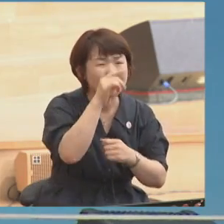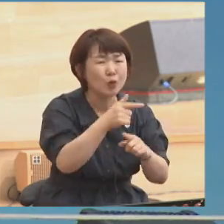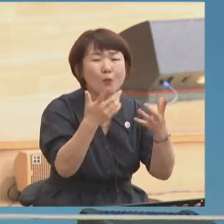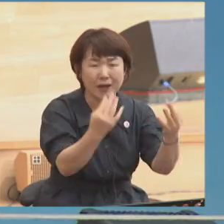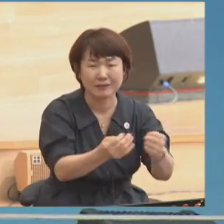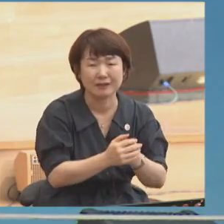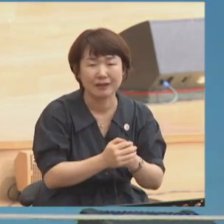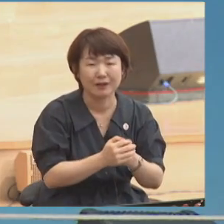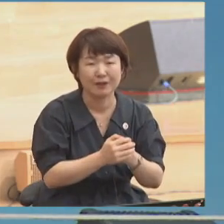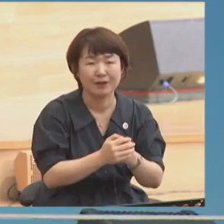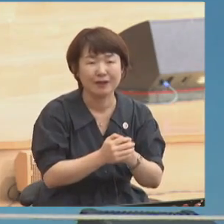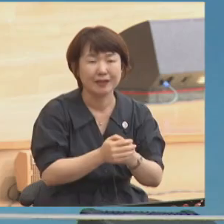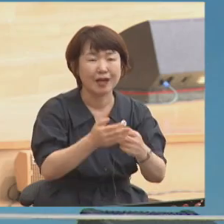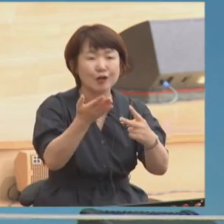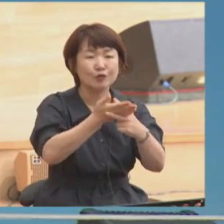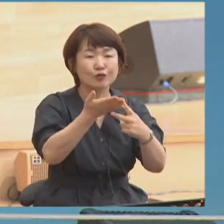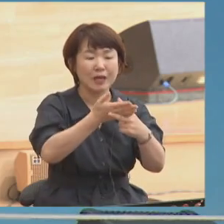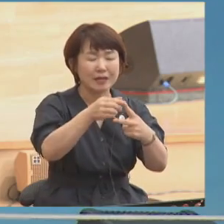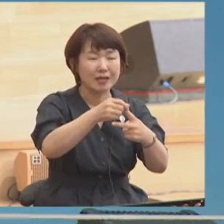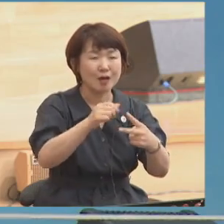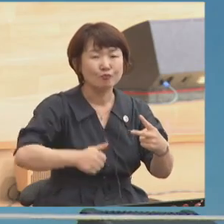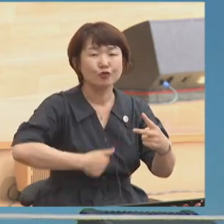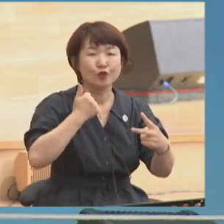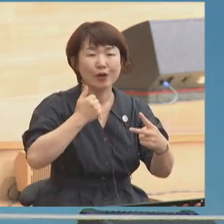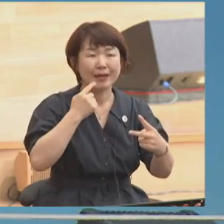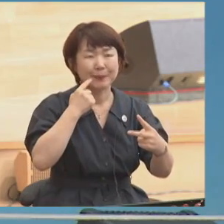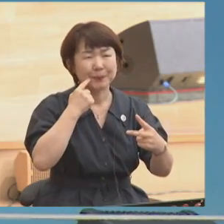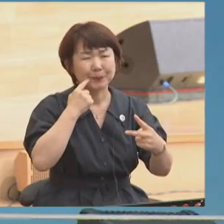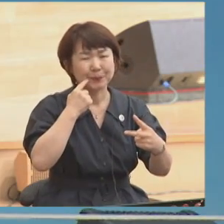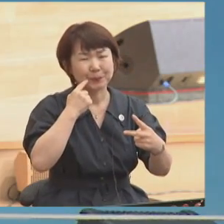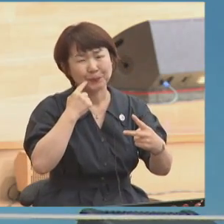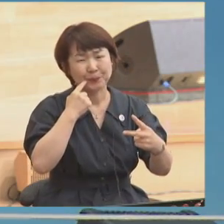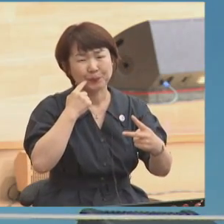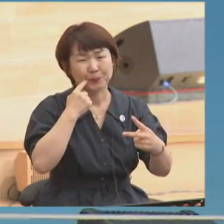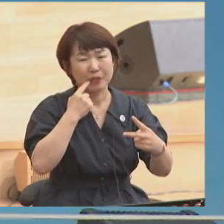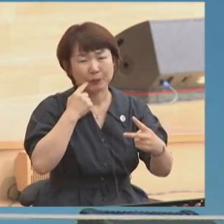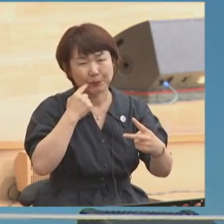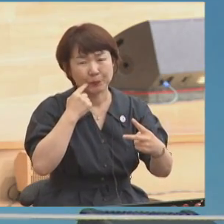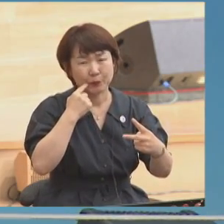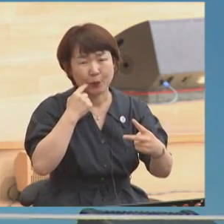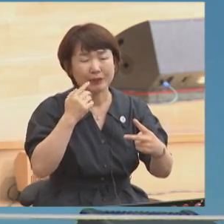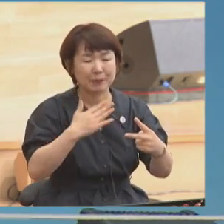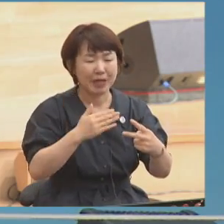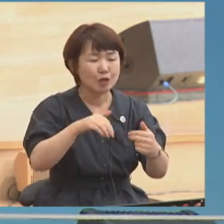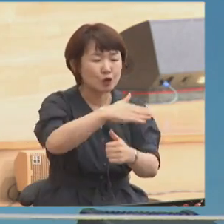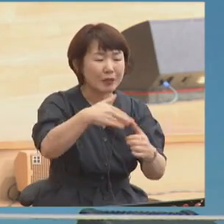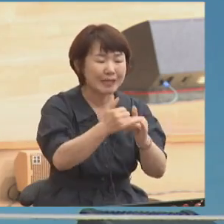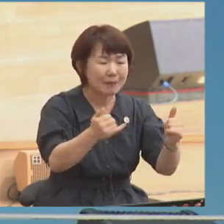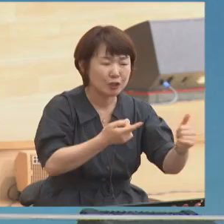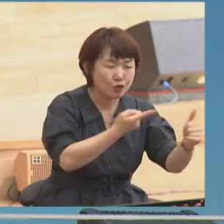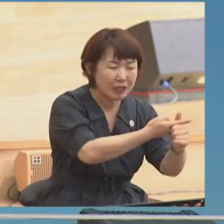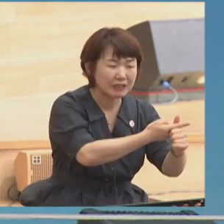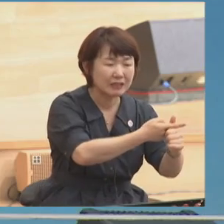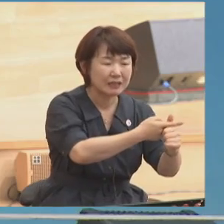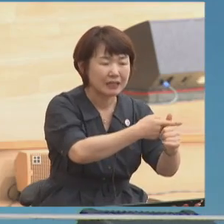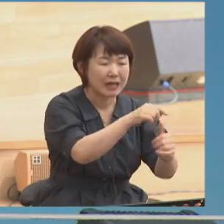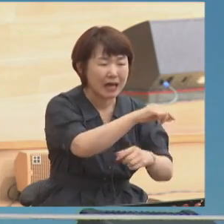그러면 둘 중에 하나예요. 이 분노의 독이 주변 사람들을 죽이든 아니면 나를